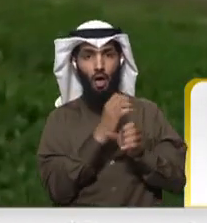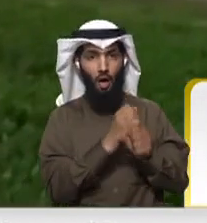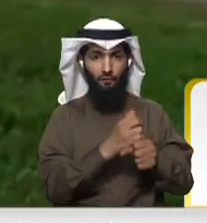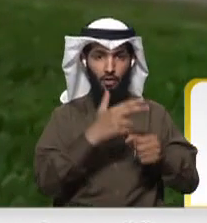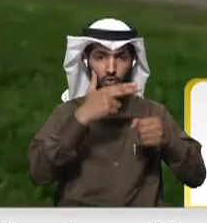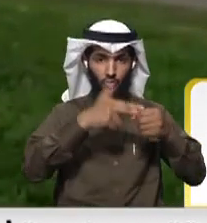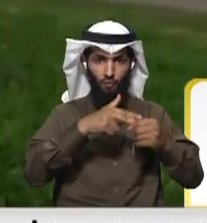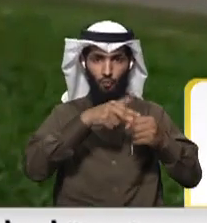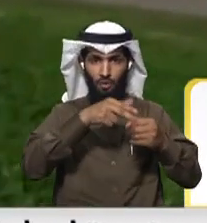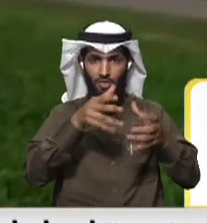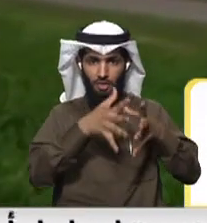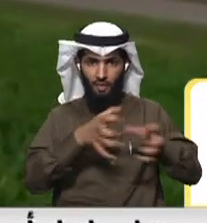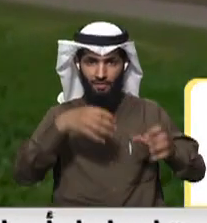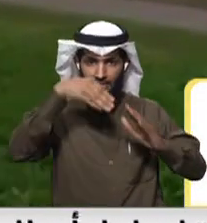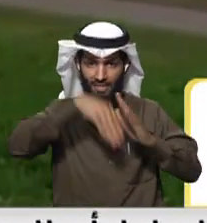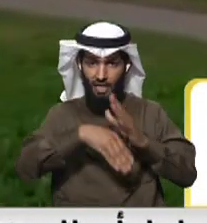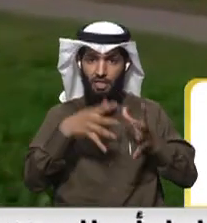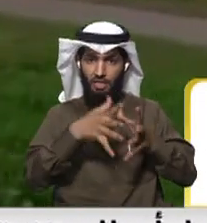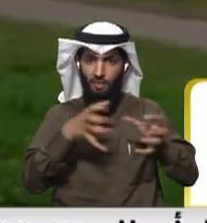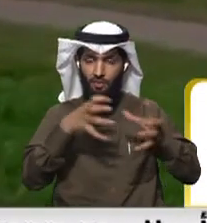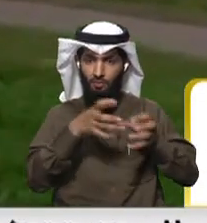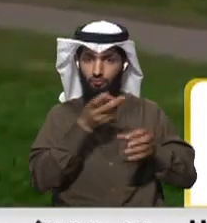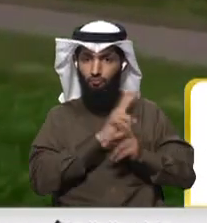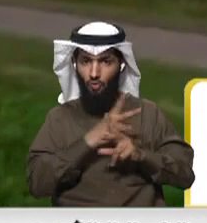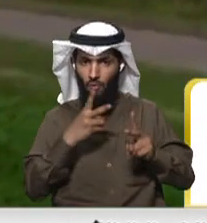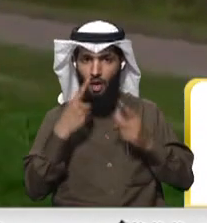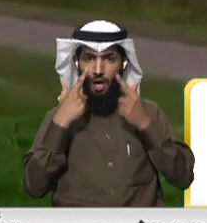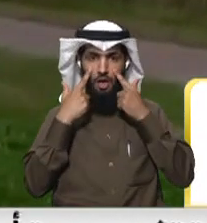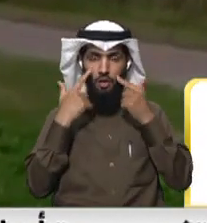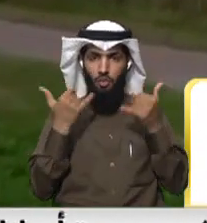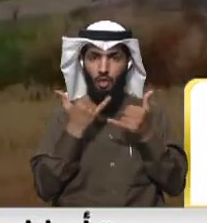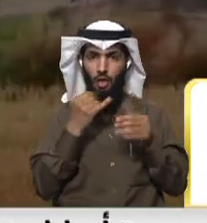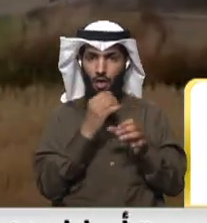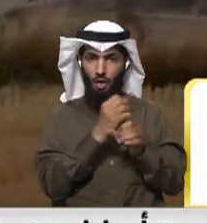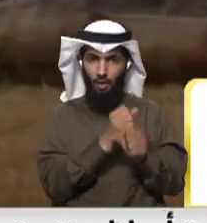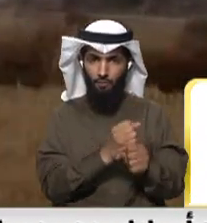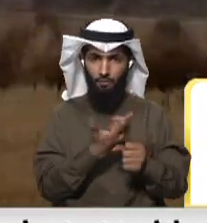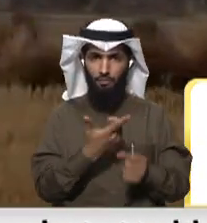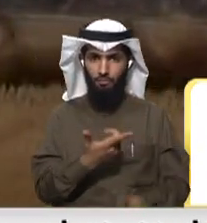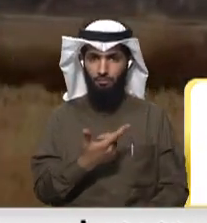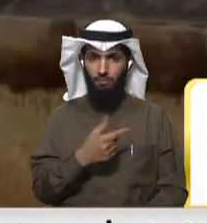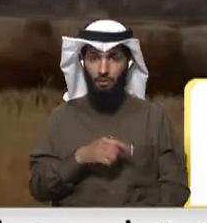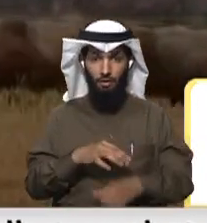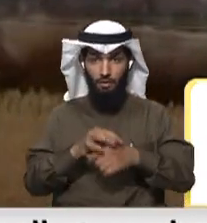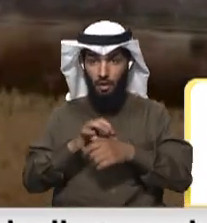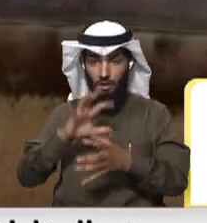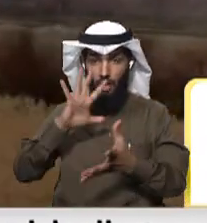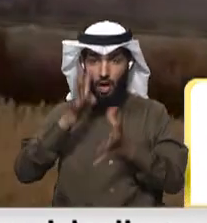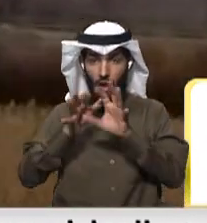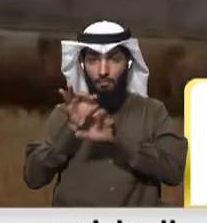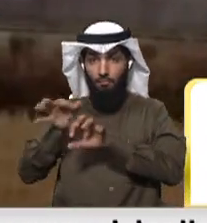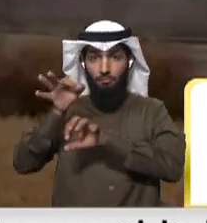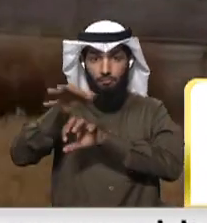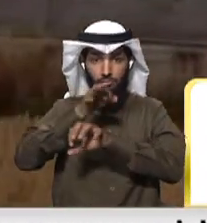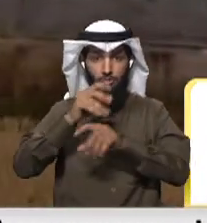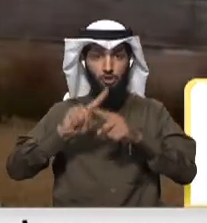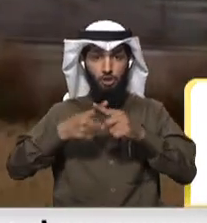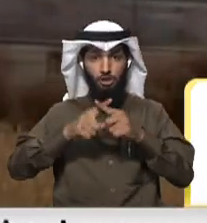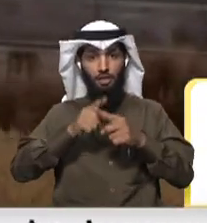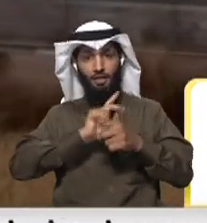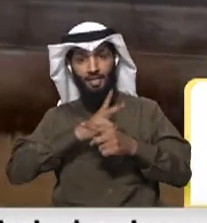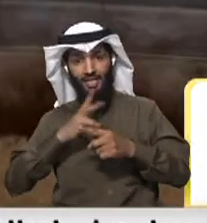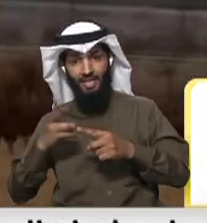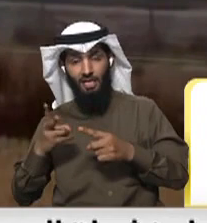في العديد من الأنشطة اليومية الحيوية التي يقوم بها الناس باختلاف أماكنهم وجنسياتهم